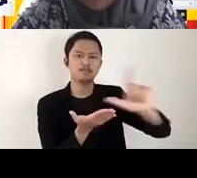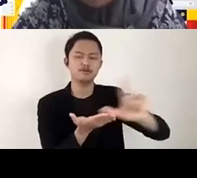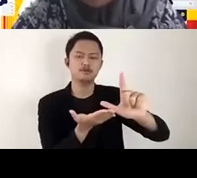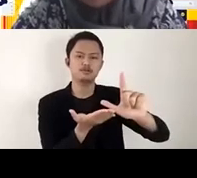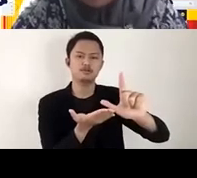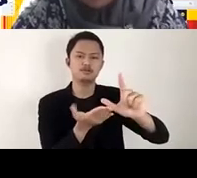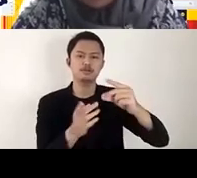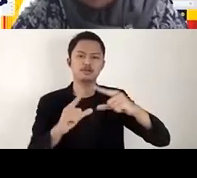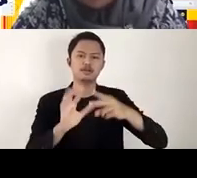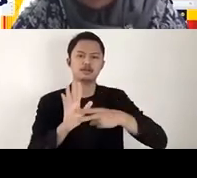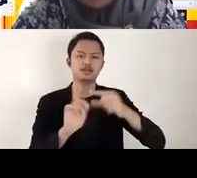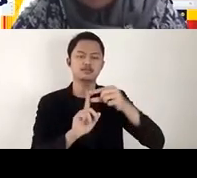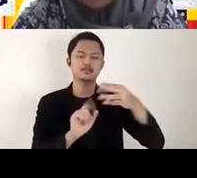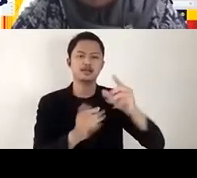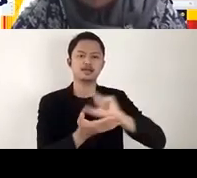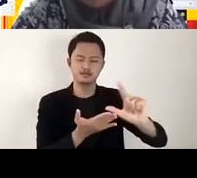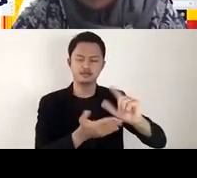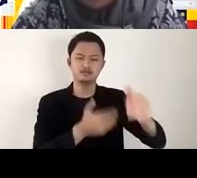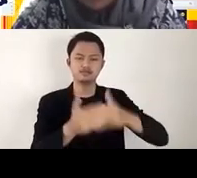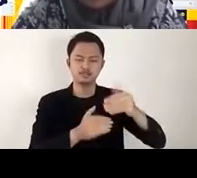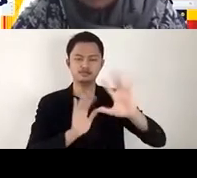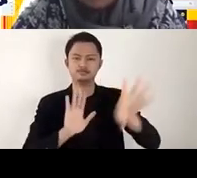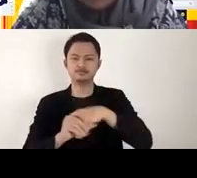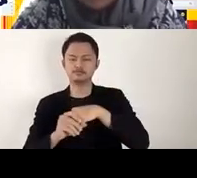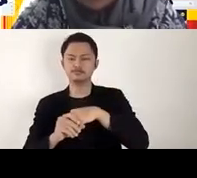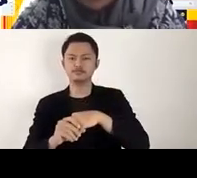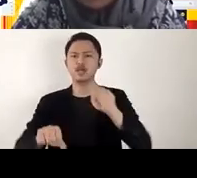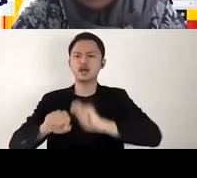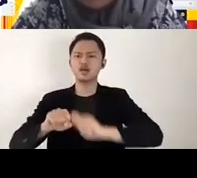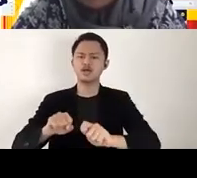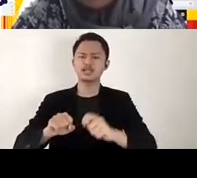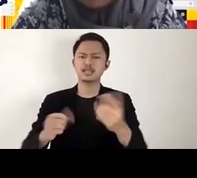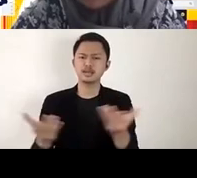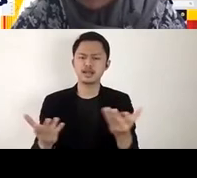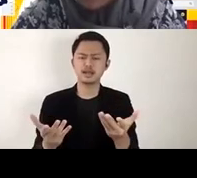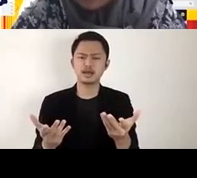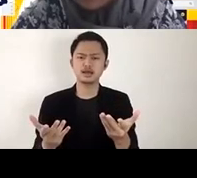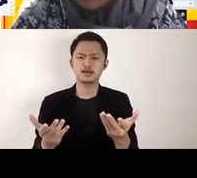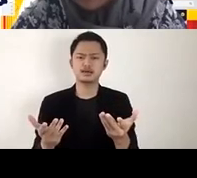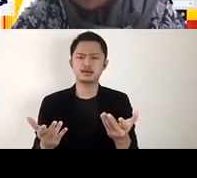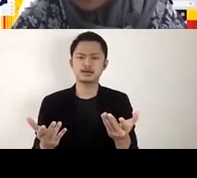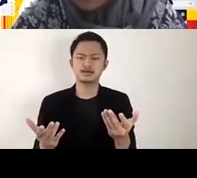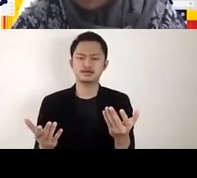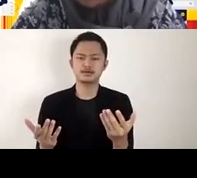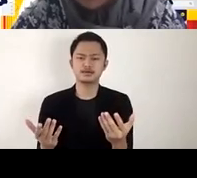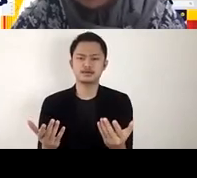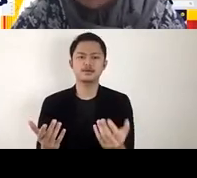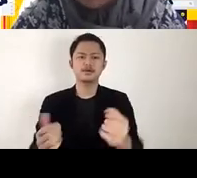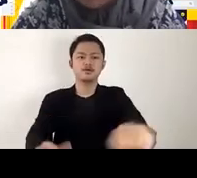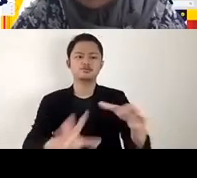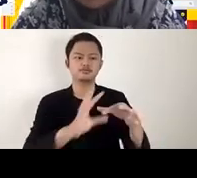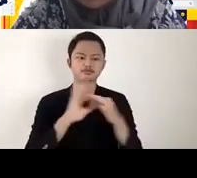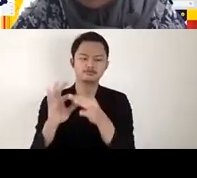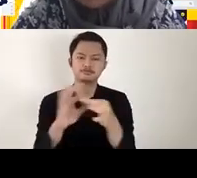hmpi Dan ini juga kita menyusun bab mendasarkan masukan dari banyak Mitra